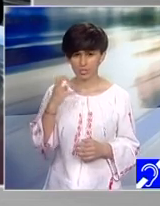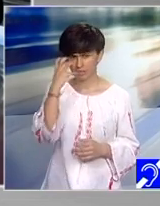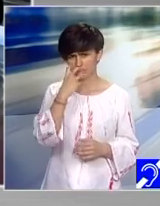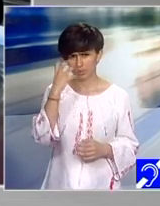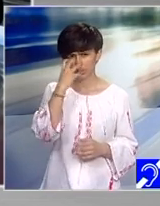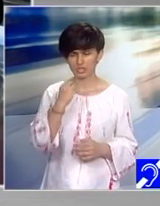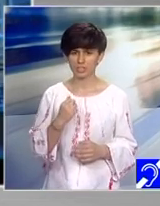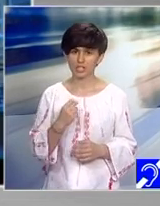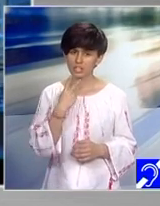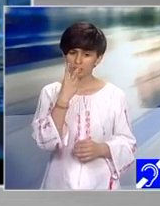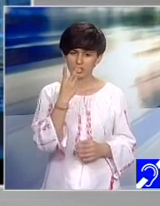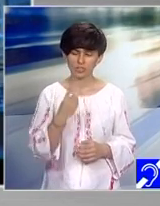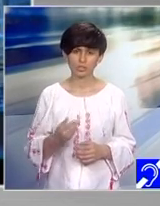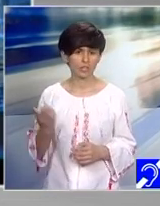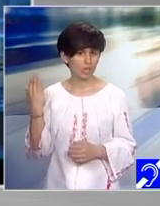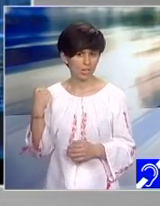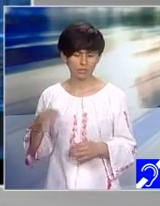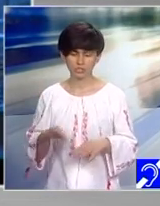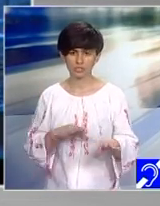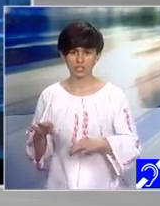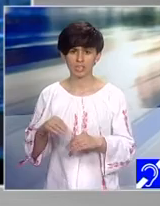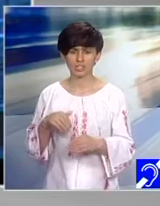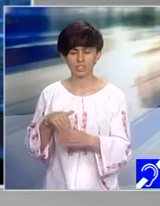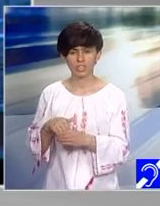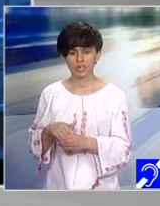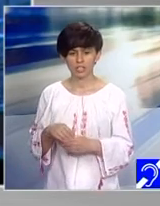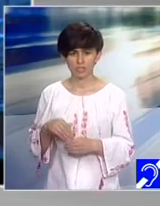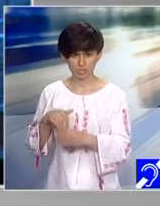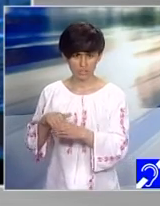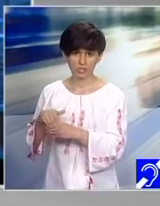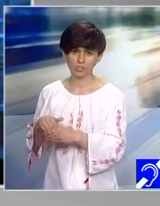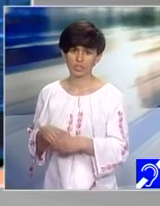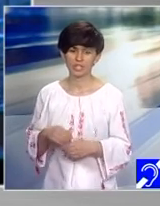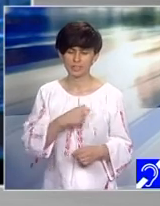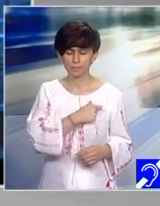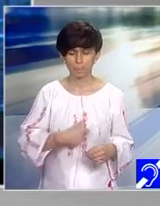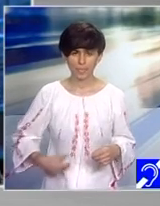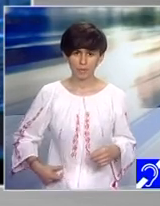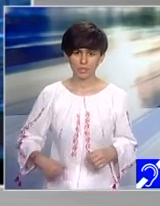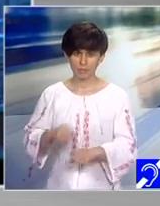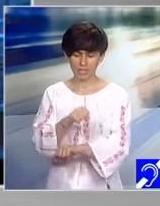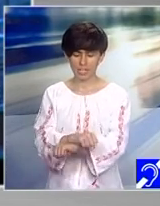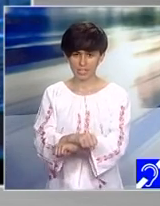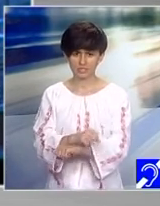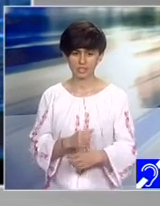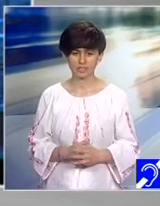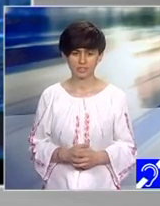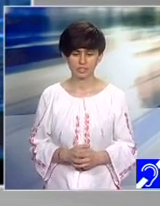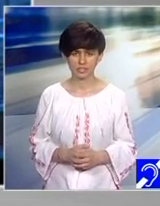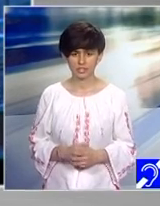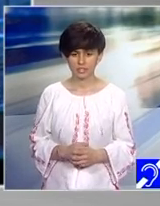închisoare. E nefiresc acest lucru. Cum se ajunge aici? Sunt mai multe motive, dar unul dintre ele este că oamenii nu